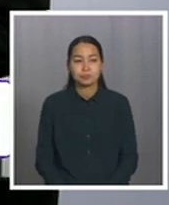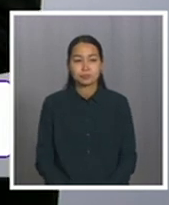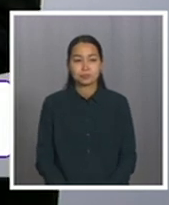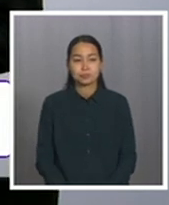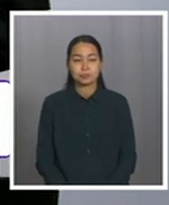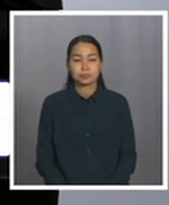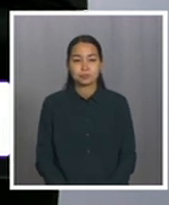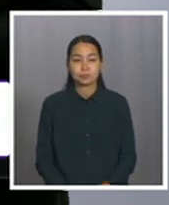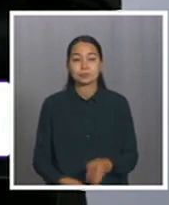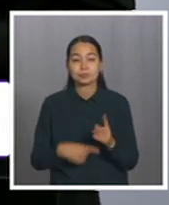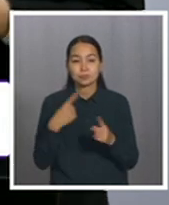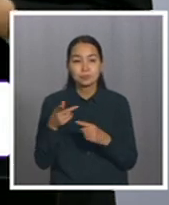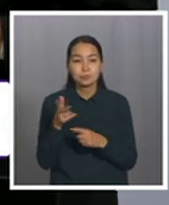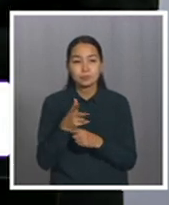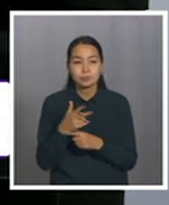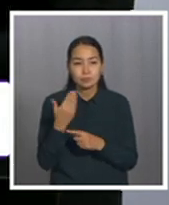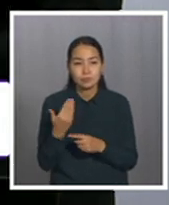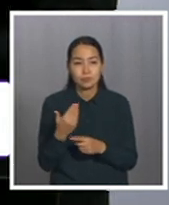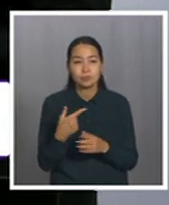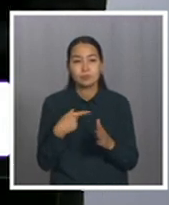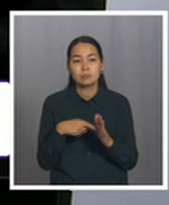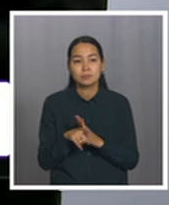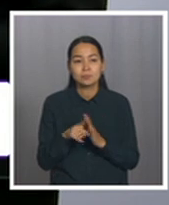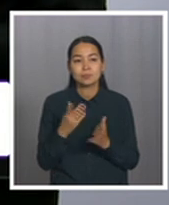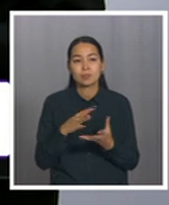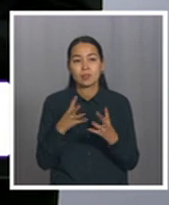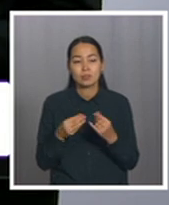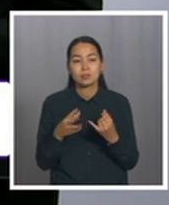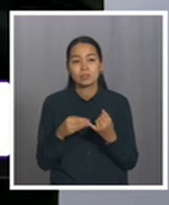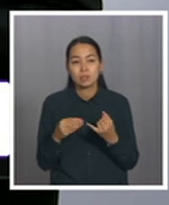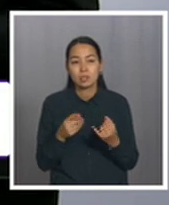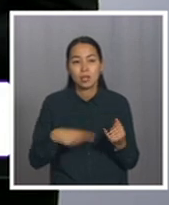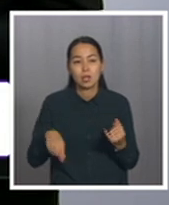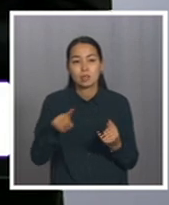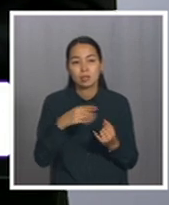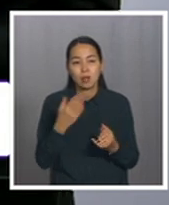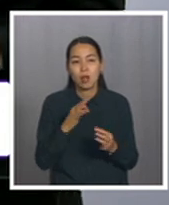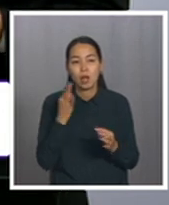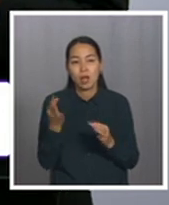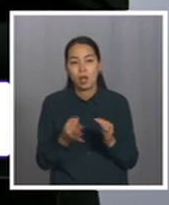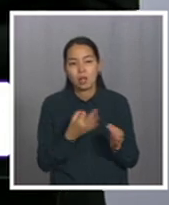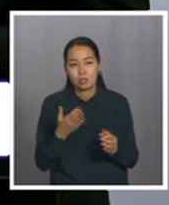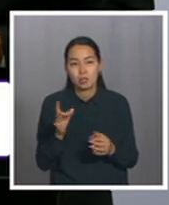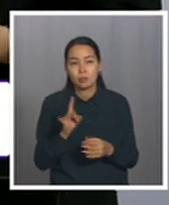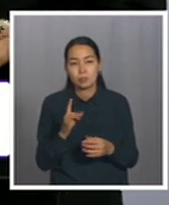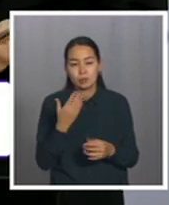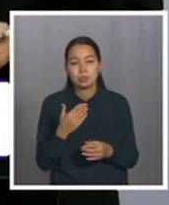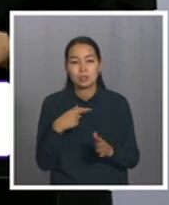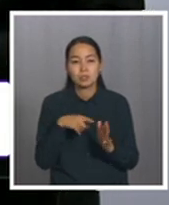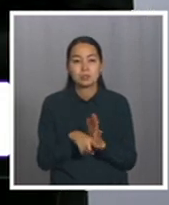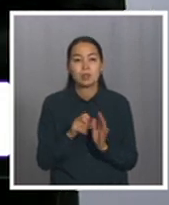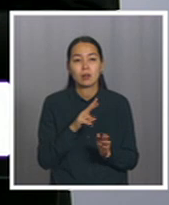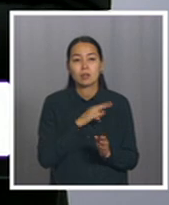Келесі видеода сіздер климаттардың және жалпы жердің айналуының орбитаның осы импульстің сақталу